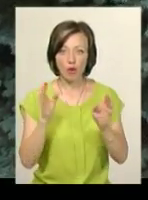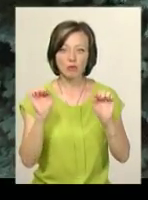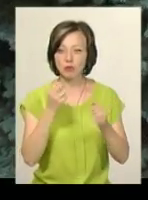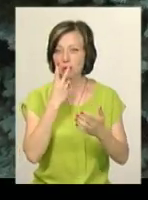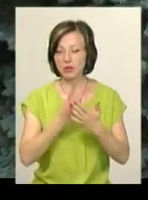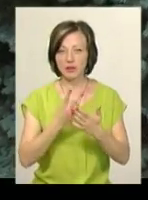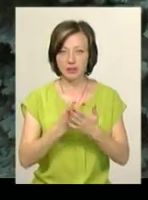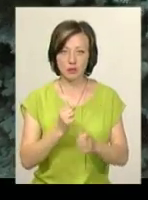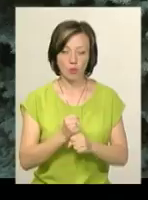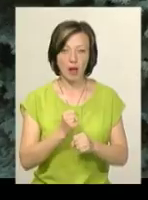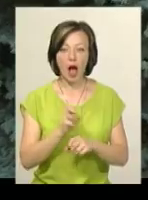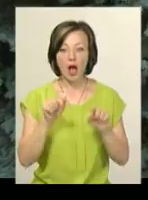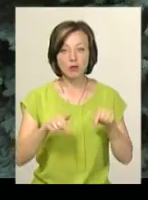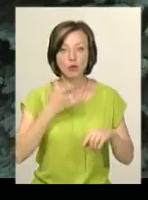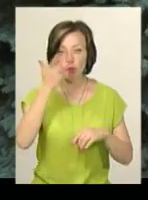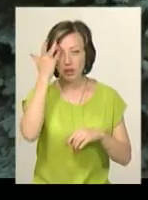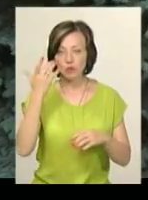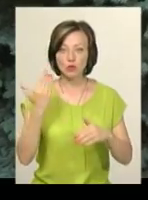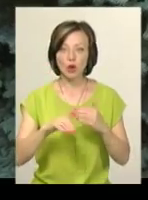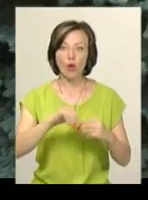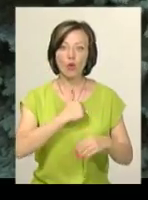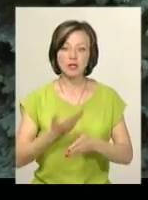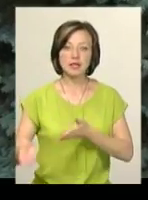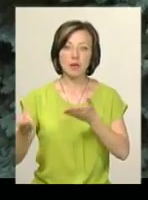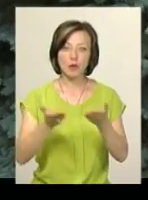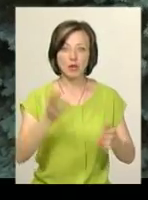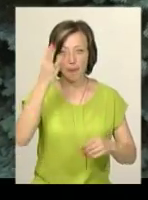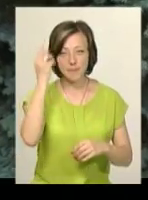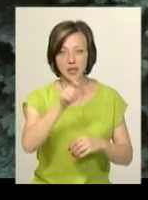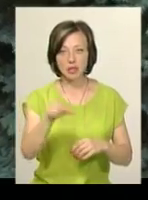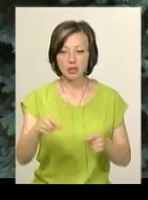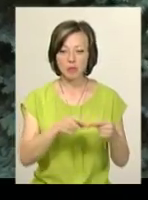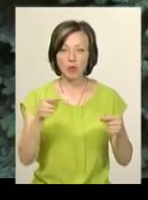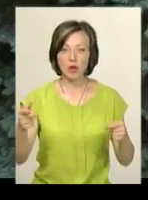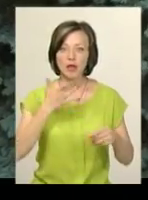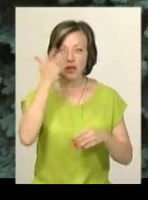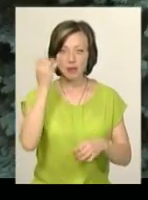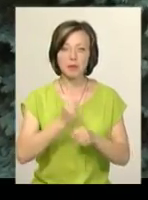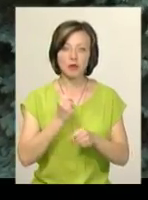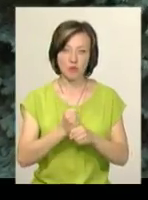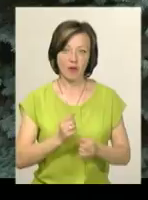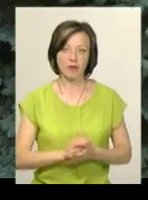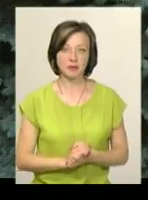є можливість зробити. А цього літа вже, в принципі, хочемо і запрошувати хмельничан, щоб протягом літа кінотеатр функціонував.